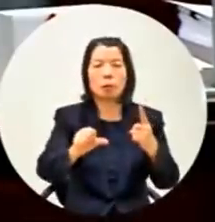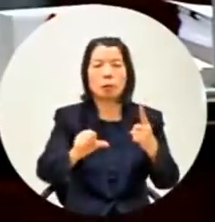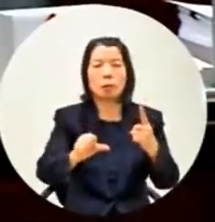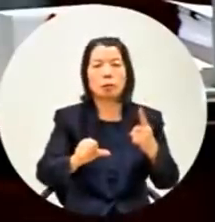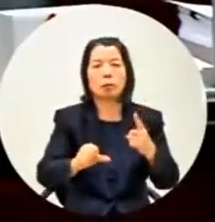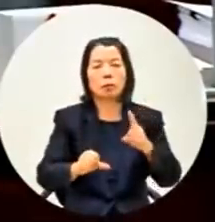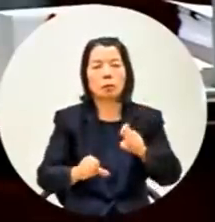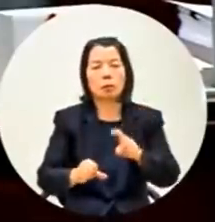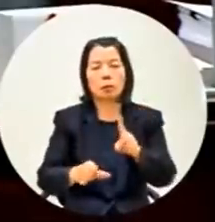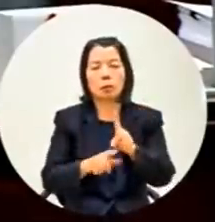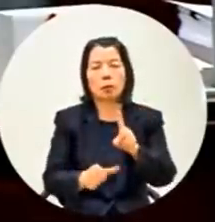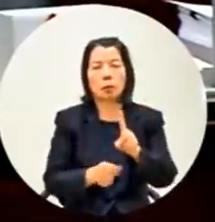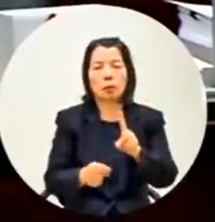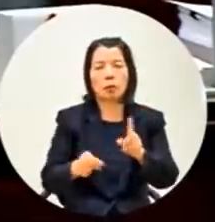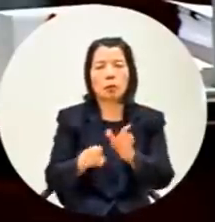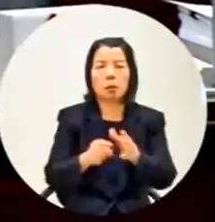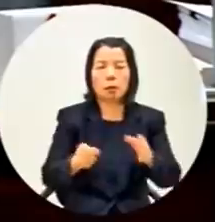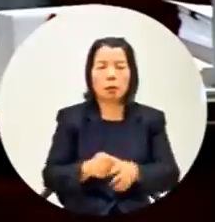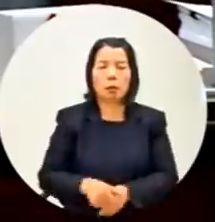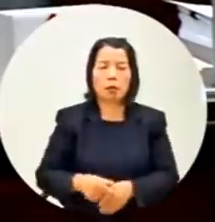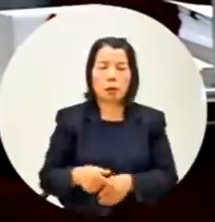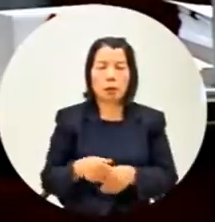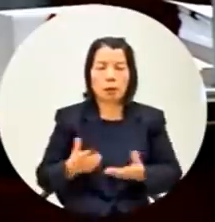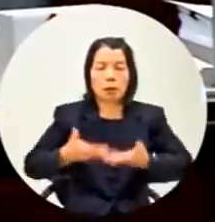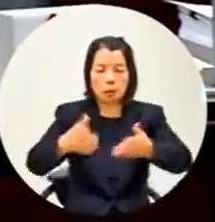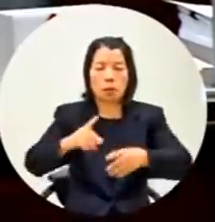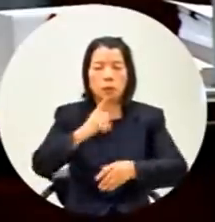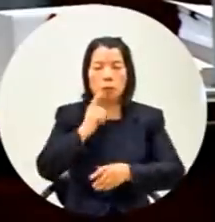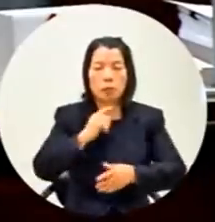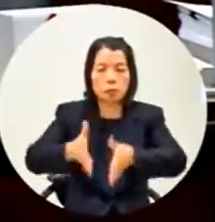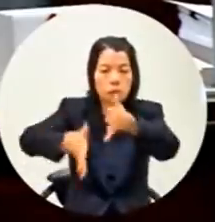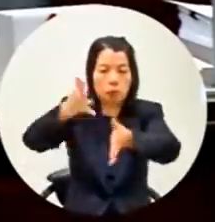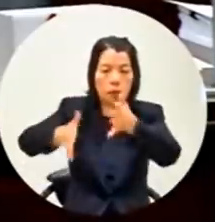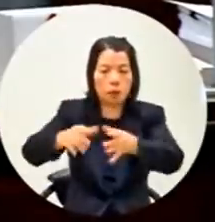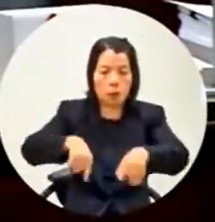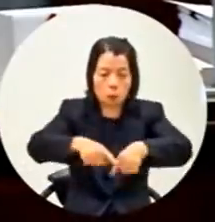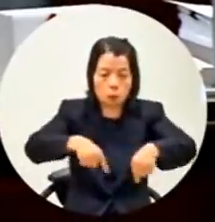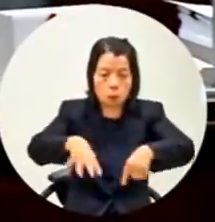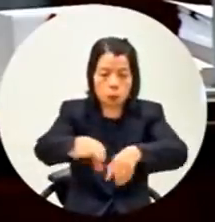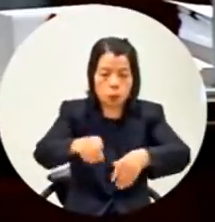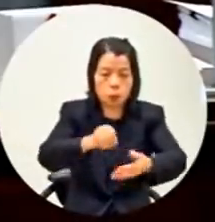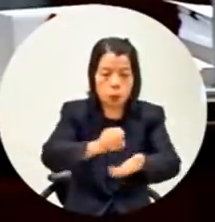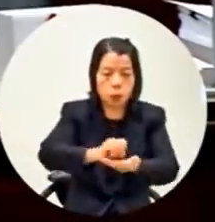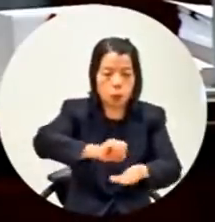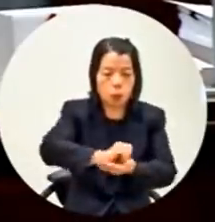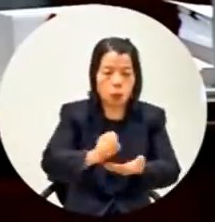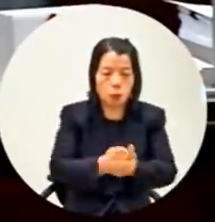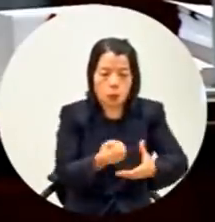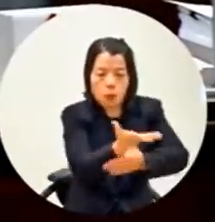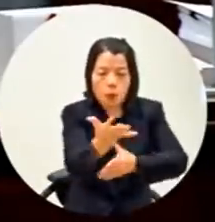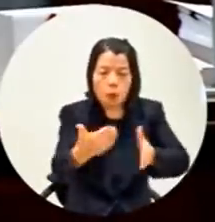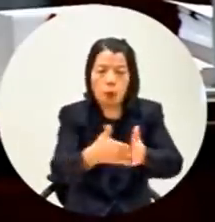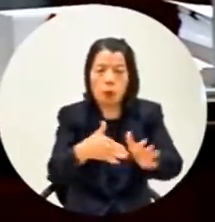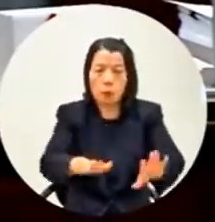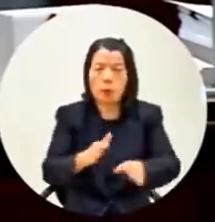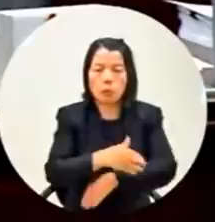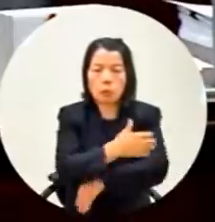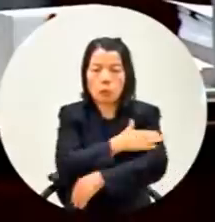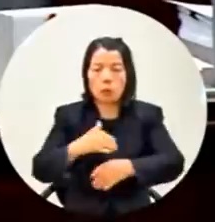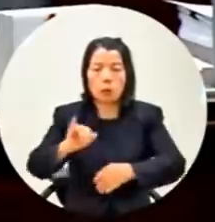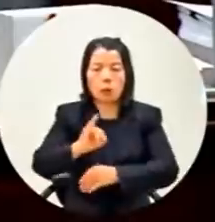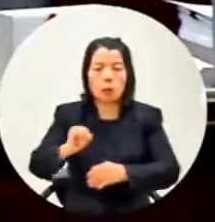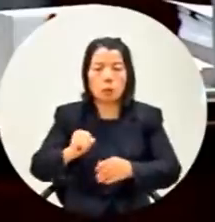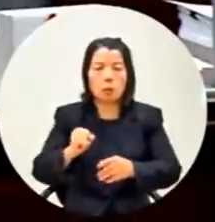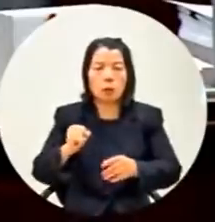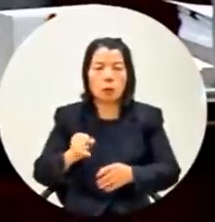候，当庆富大楼录音带被公开的时候，陈局市长曾经公开的讲，他对王